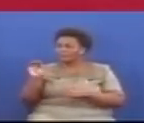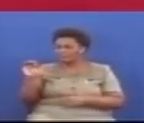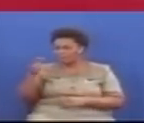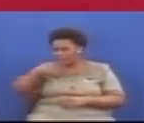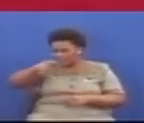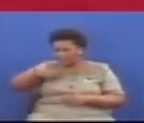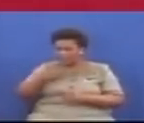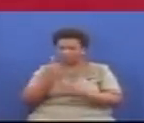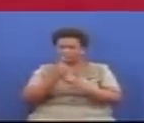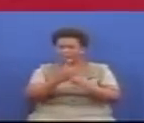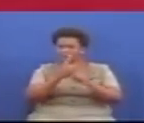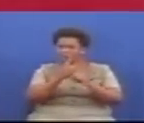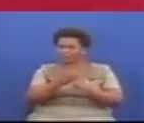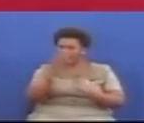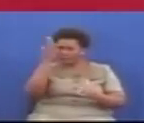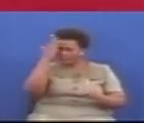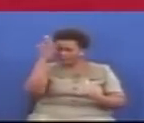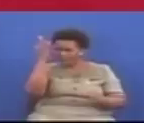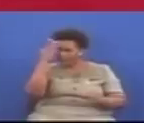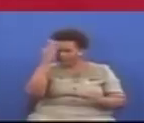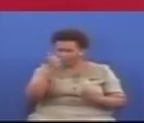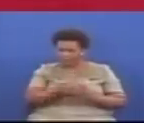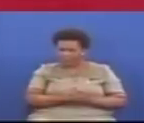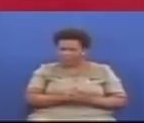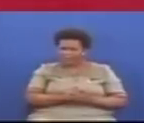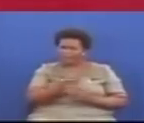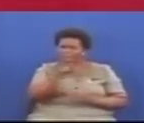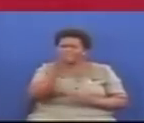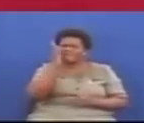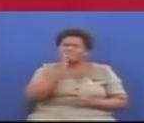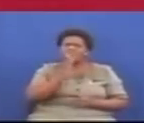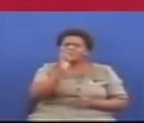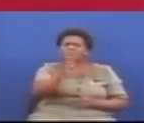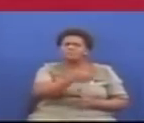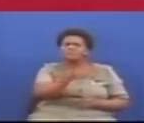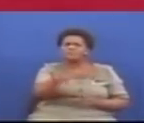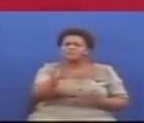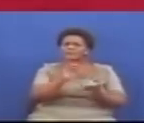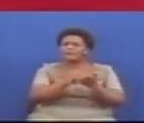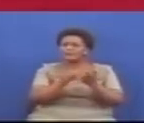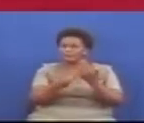tutafuatilia kujua kwamba kama yatakuwa ni makosa ambayo tulishaelekeza